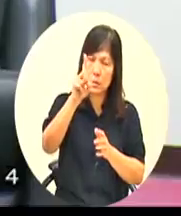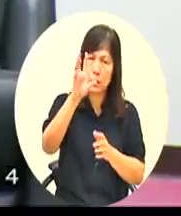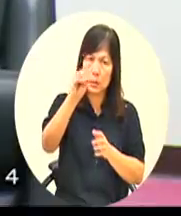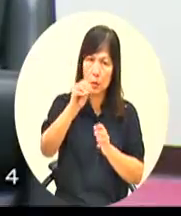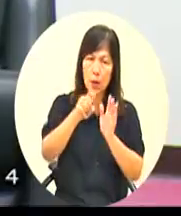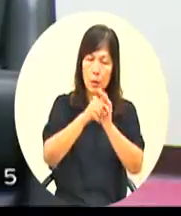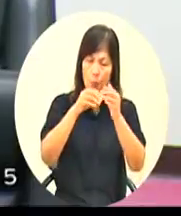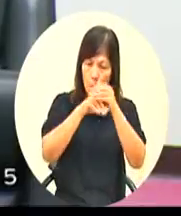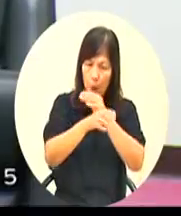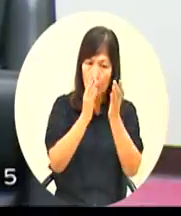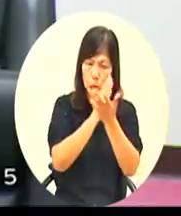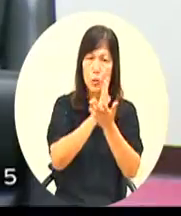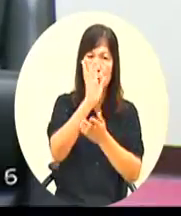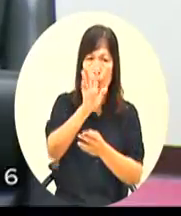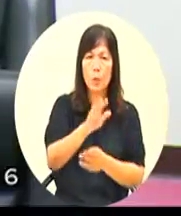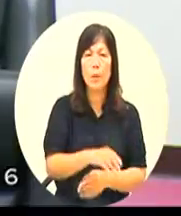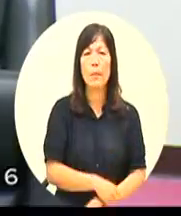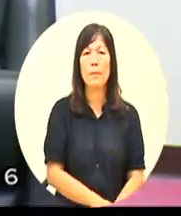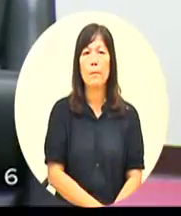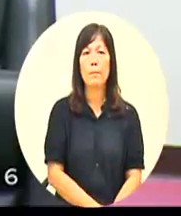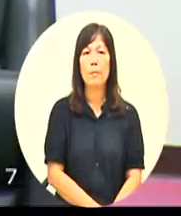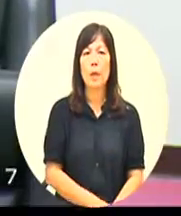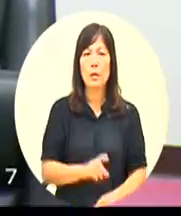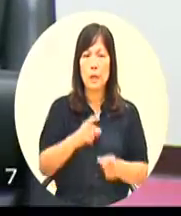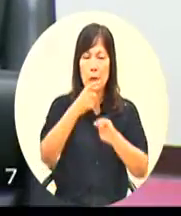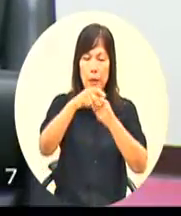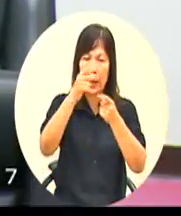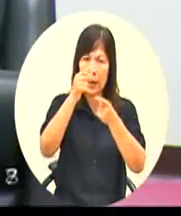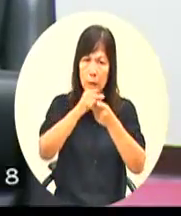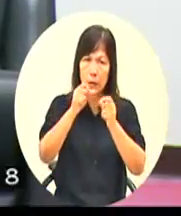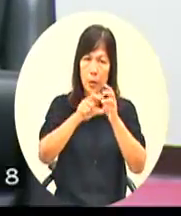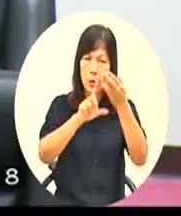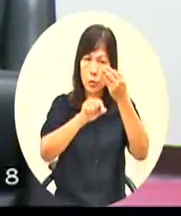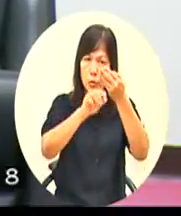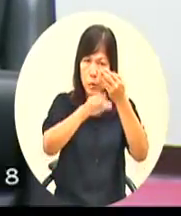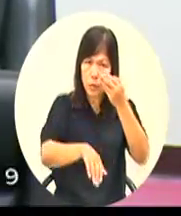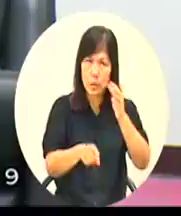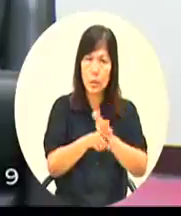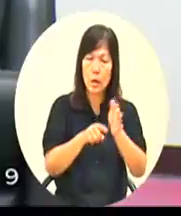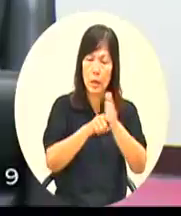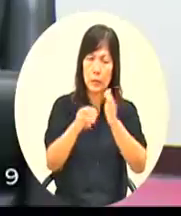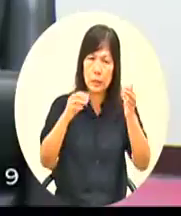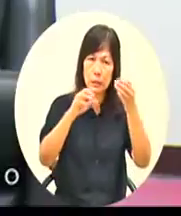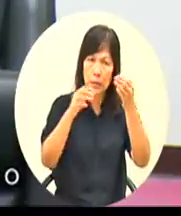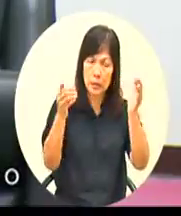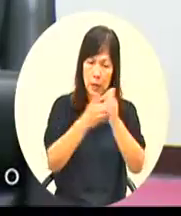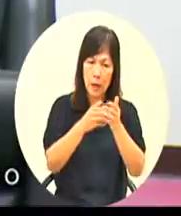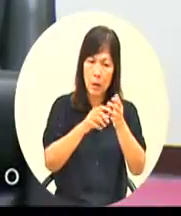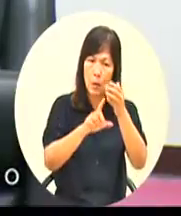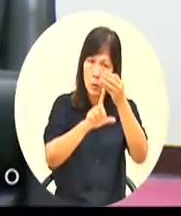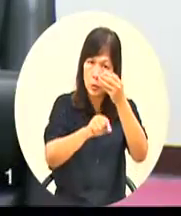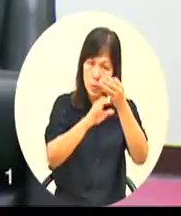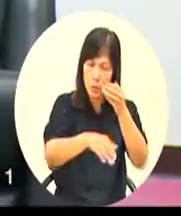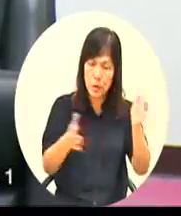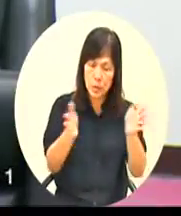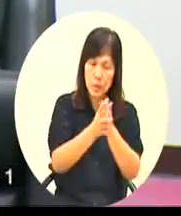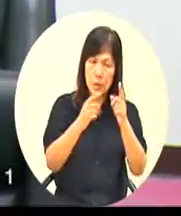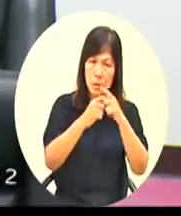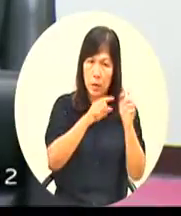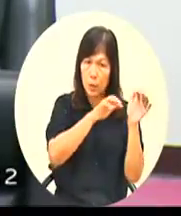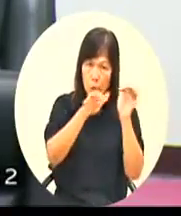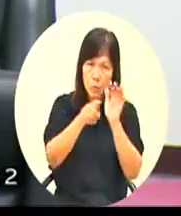书。那我们到今年105年九月底到九月底我们统计出来的使用人数就已经达